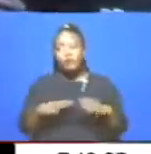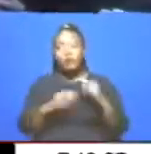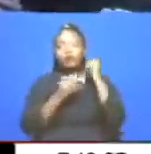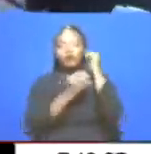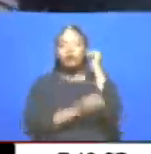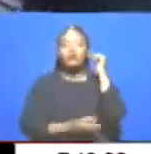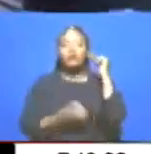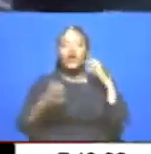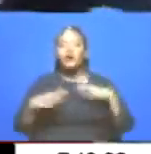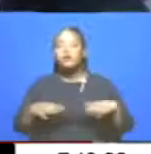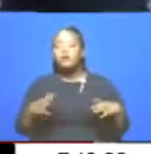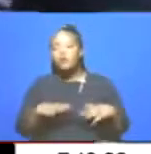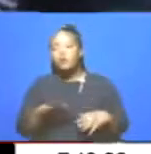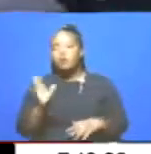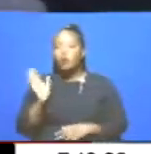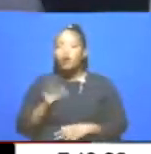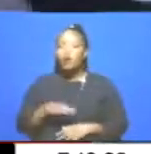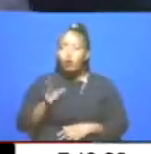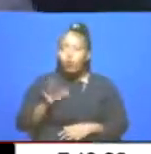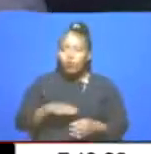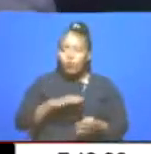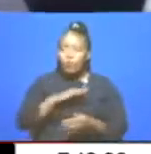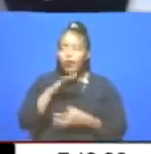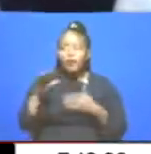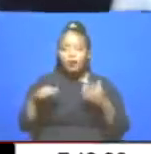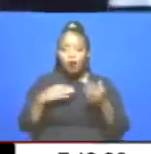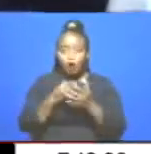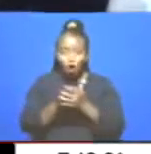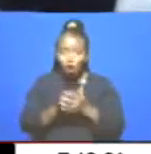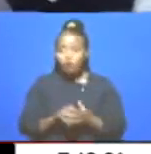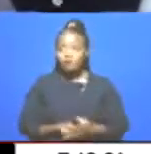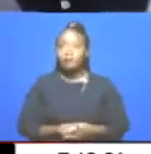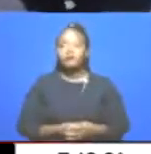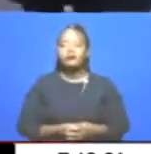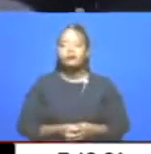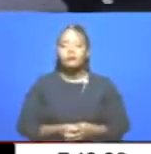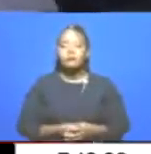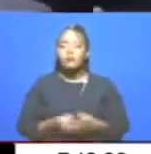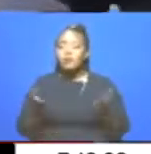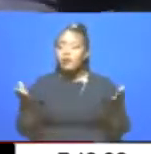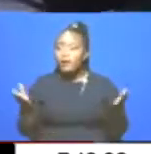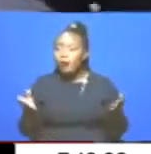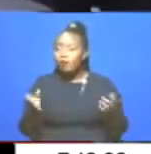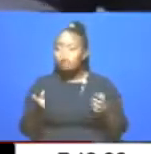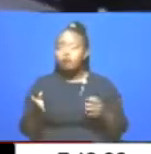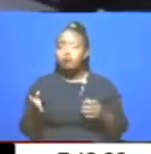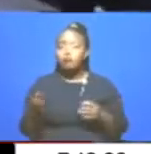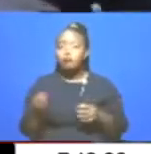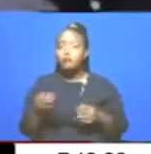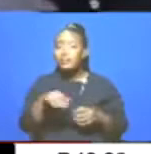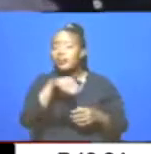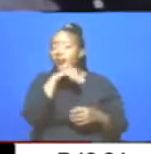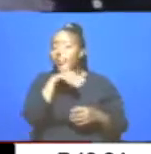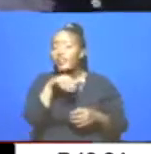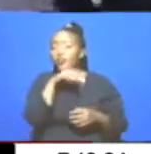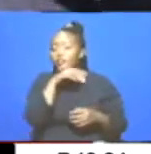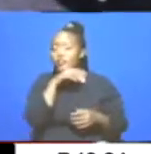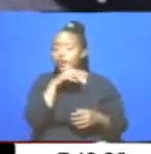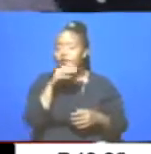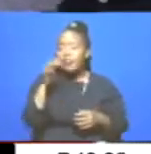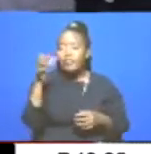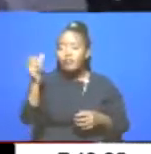mama, wa malafu, sio? Raya nani? Baba ni vivu. Baba ni